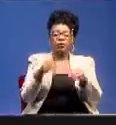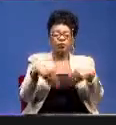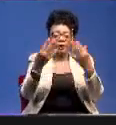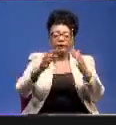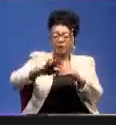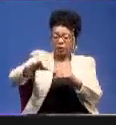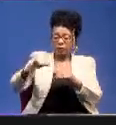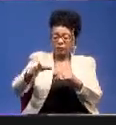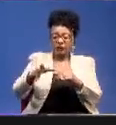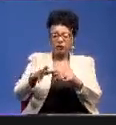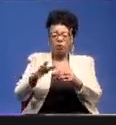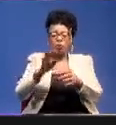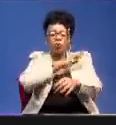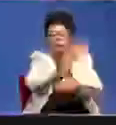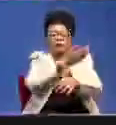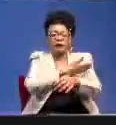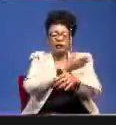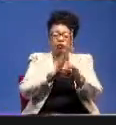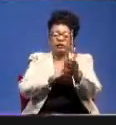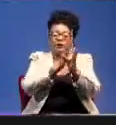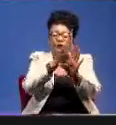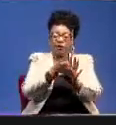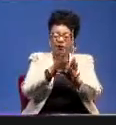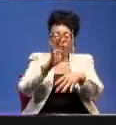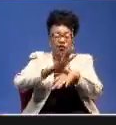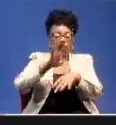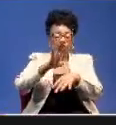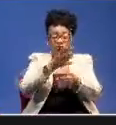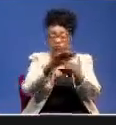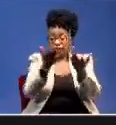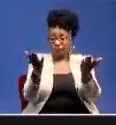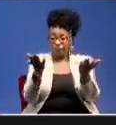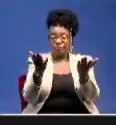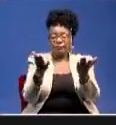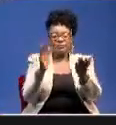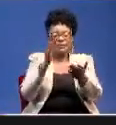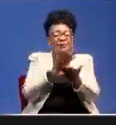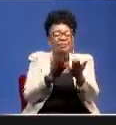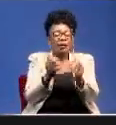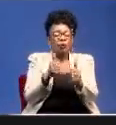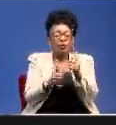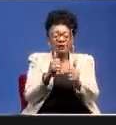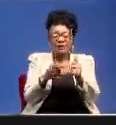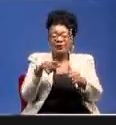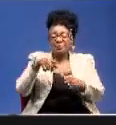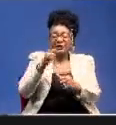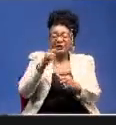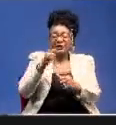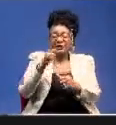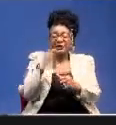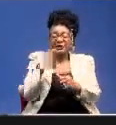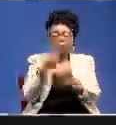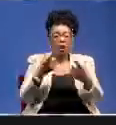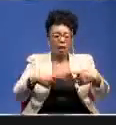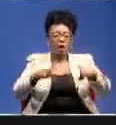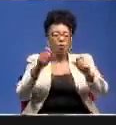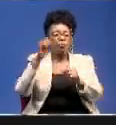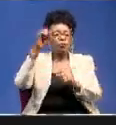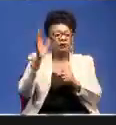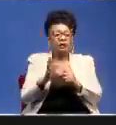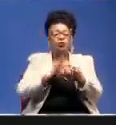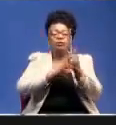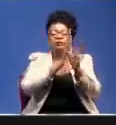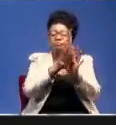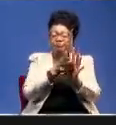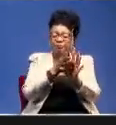kaunti mamlaka ya kusimamia na kuingilia masuala ya ndani ya makanisa, jambo ambalo wanasema litaruhusu wanasiasa